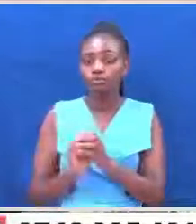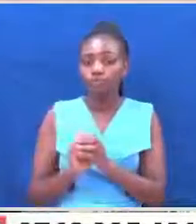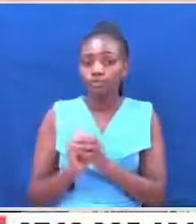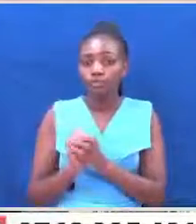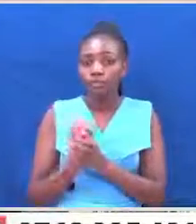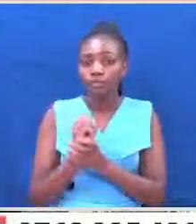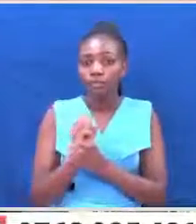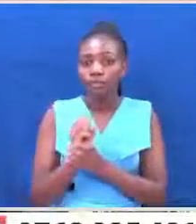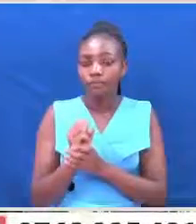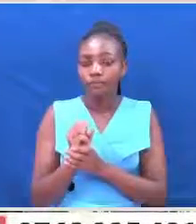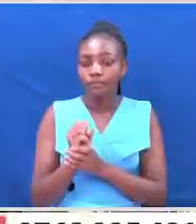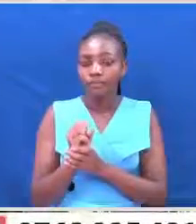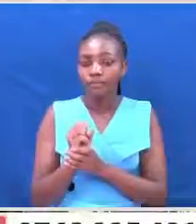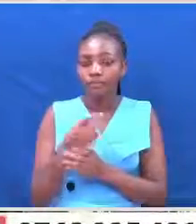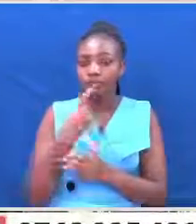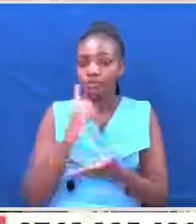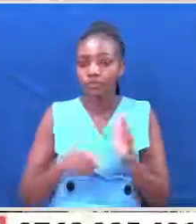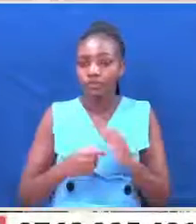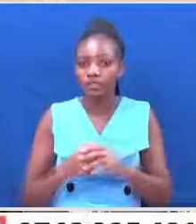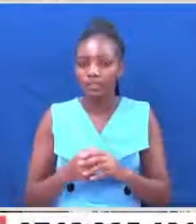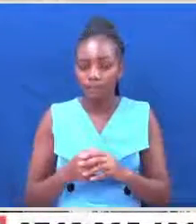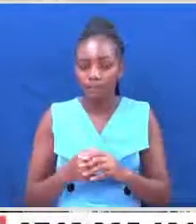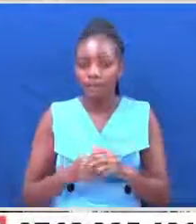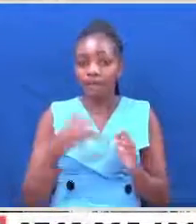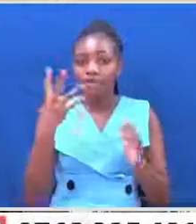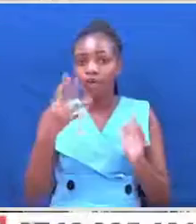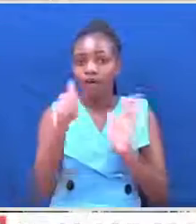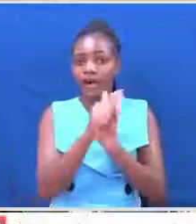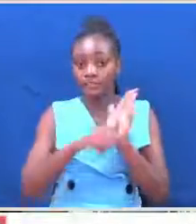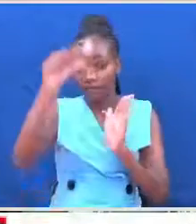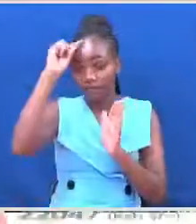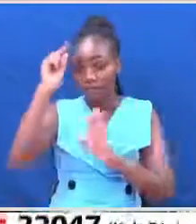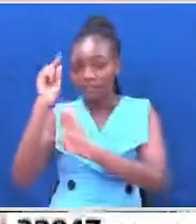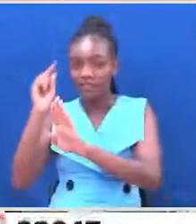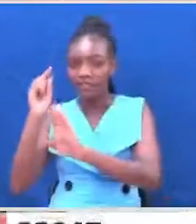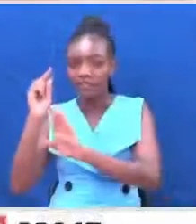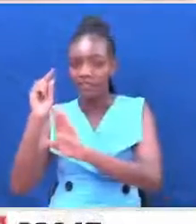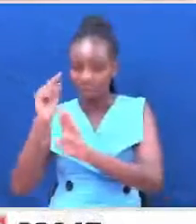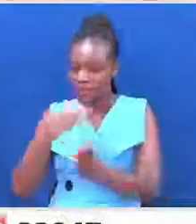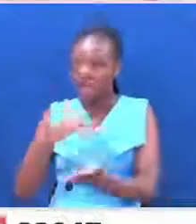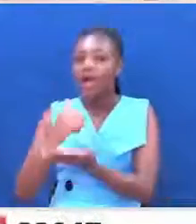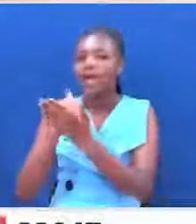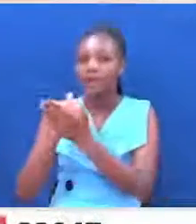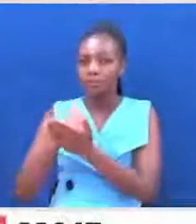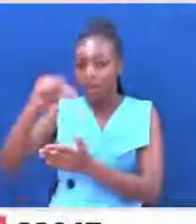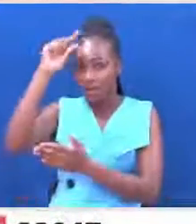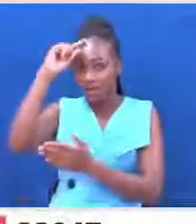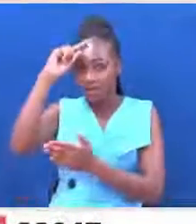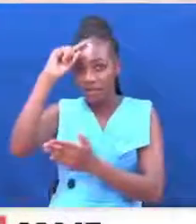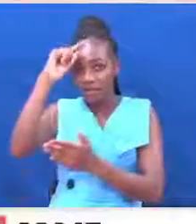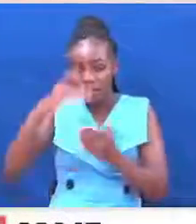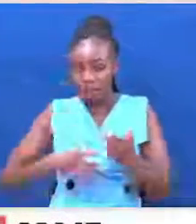cha habari cha rais amesema kuwa ajenda nne kuu za serikali yake zimeiwezesha serikali kufika